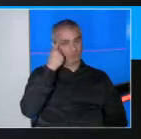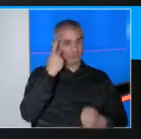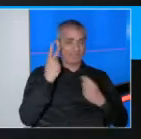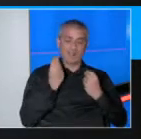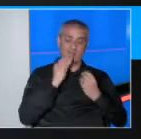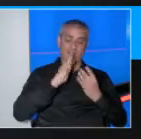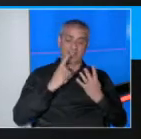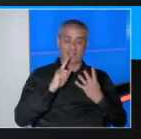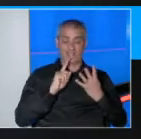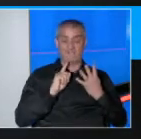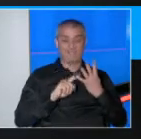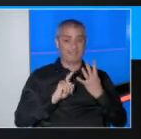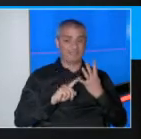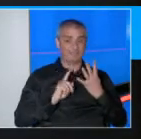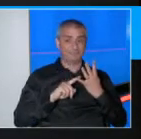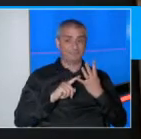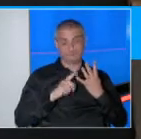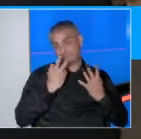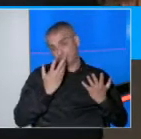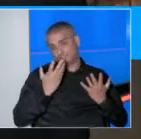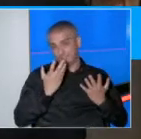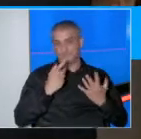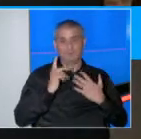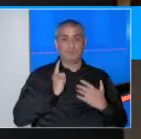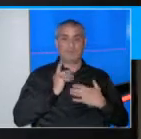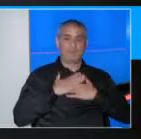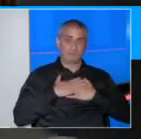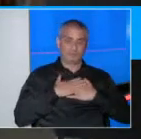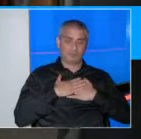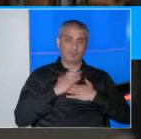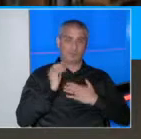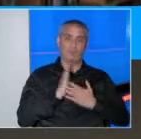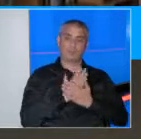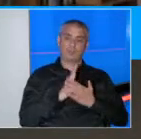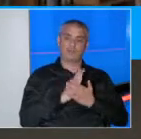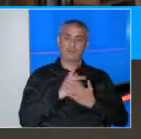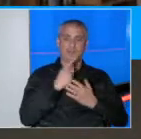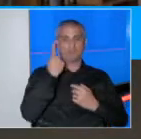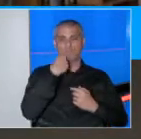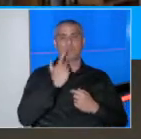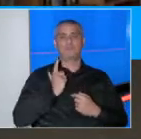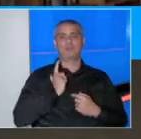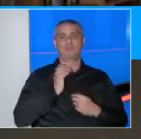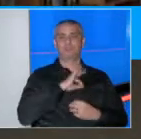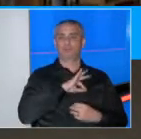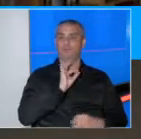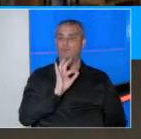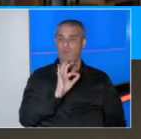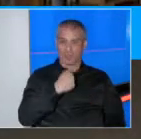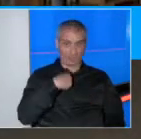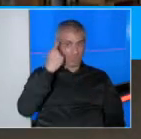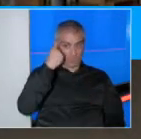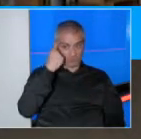שהרכיב הרביעי, שהוא לטעמי בכל אופן, ברמה האישית, די מכריע, זה הפרופיל האישיותי. אני